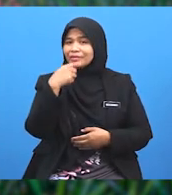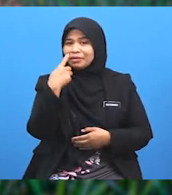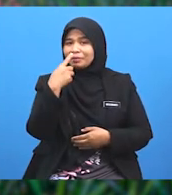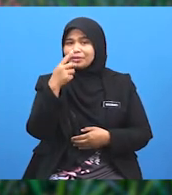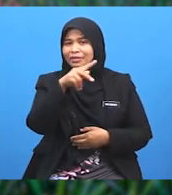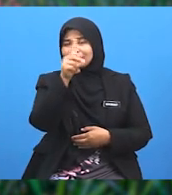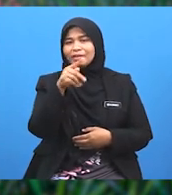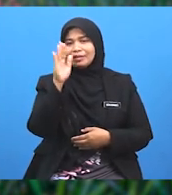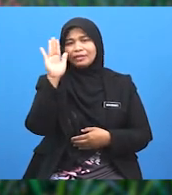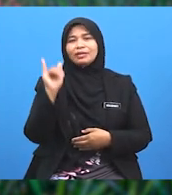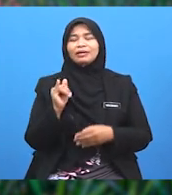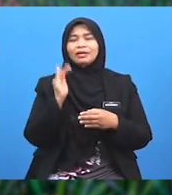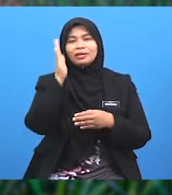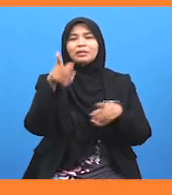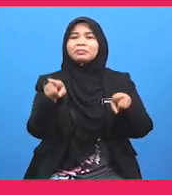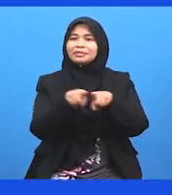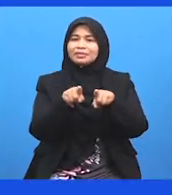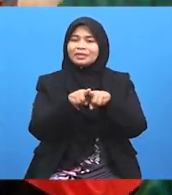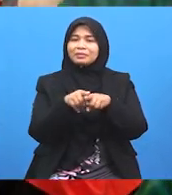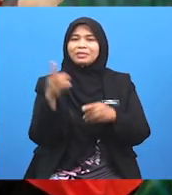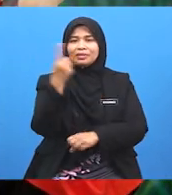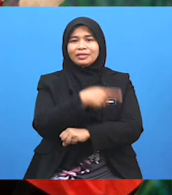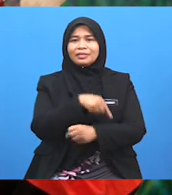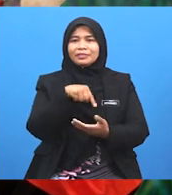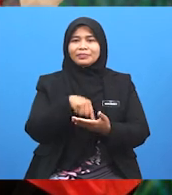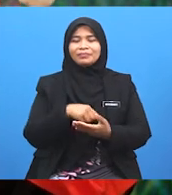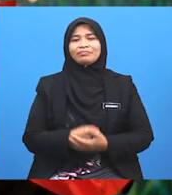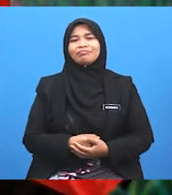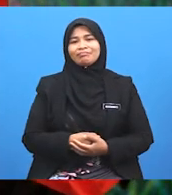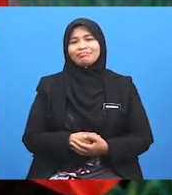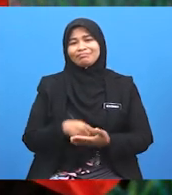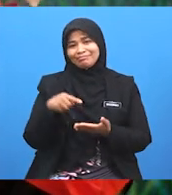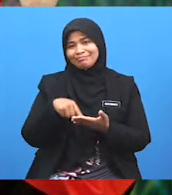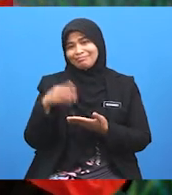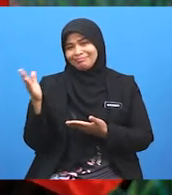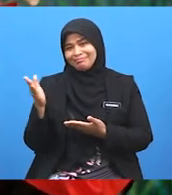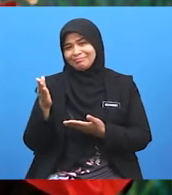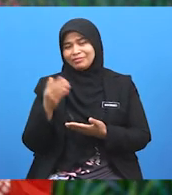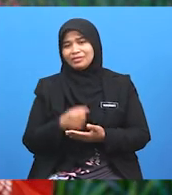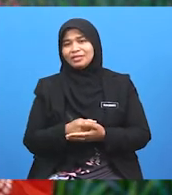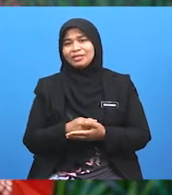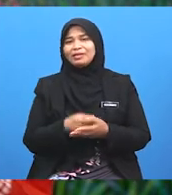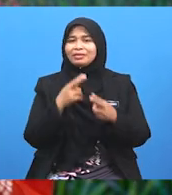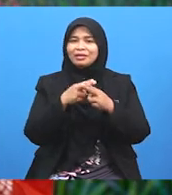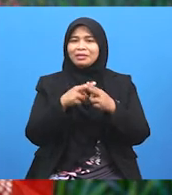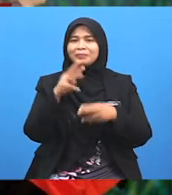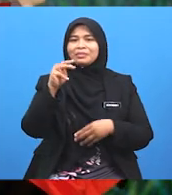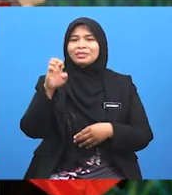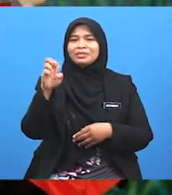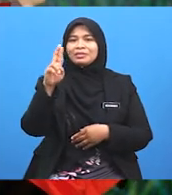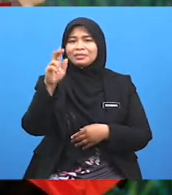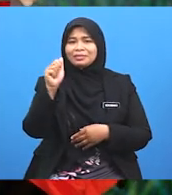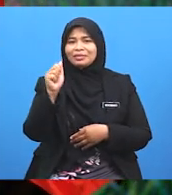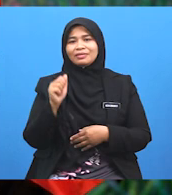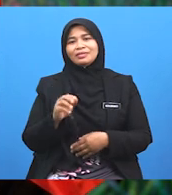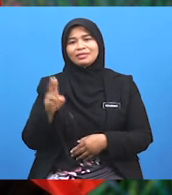akan bersama kita pada hari ini? Tada! Ini dia anak murid cikgu. Namanya Mira.